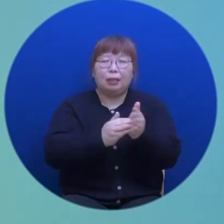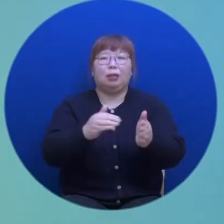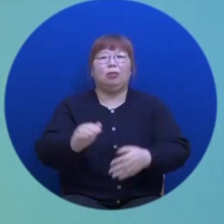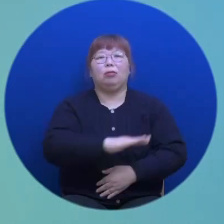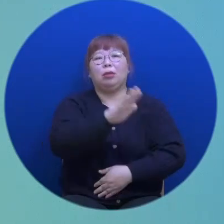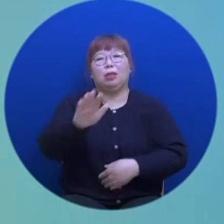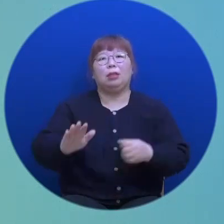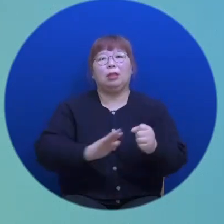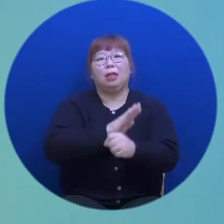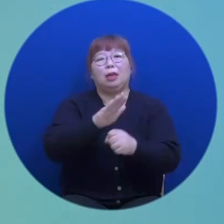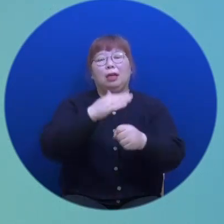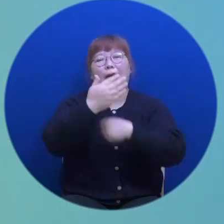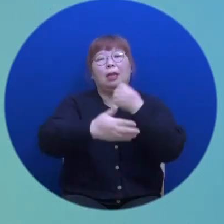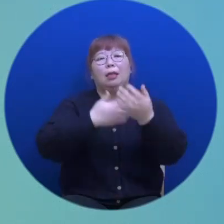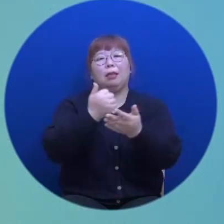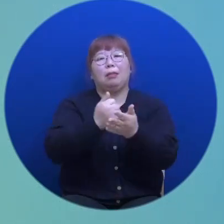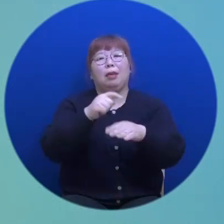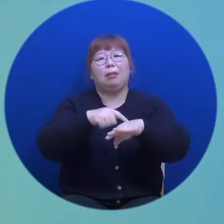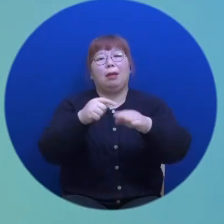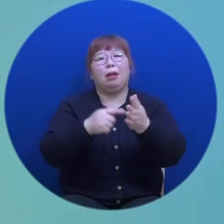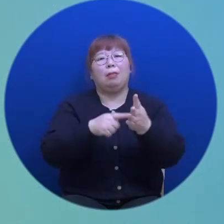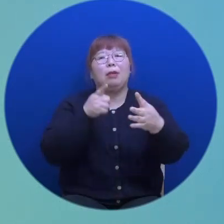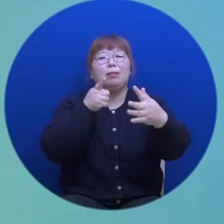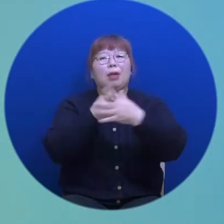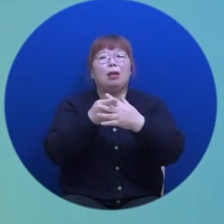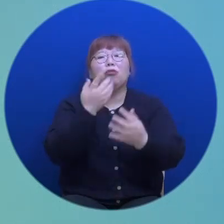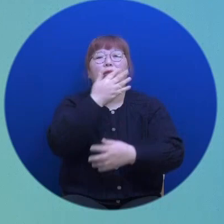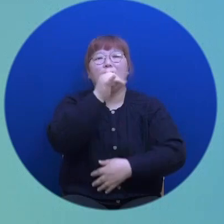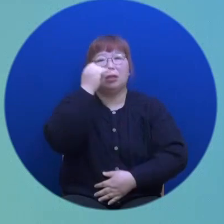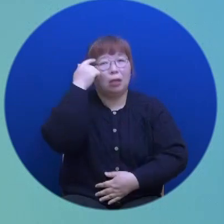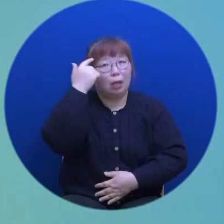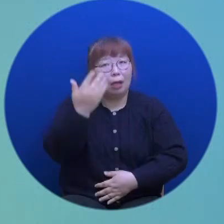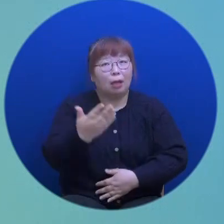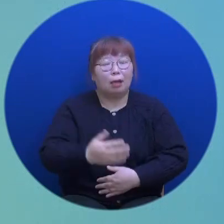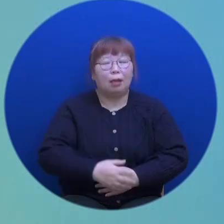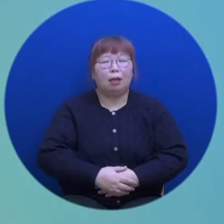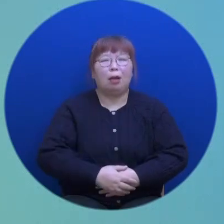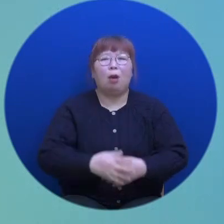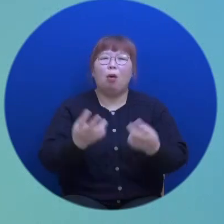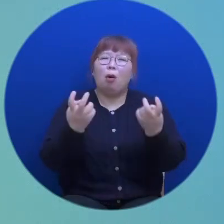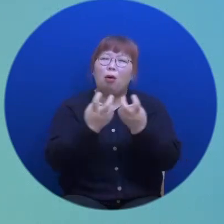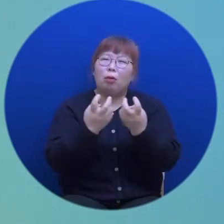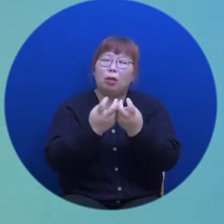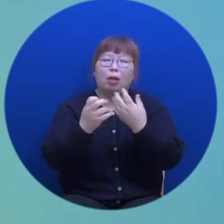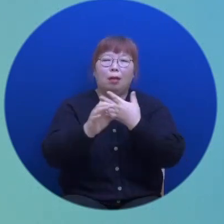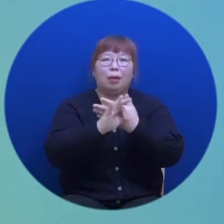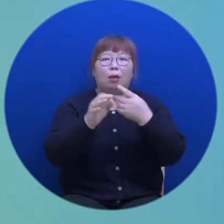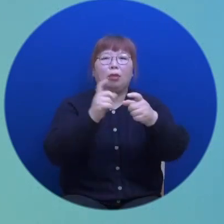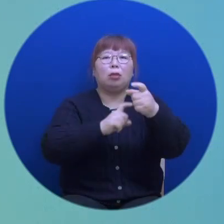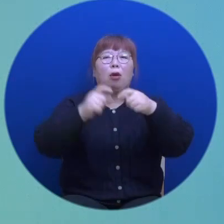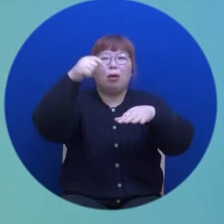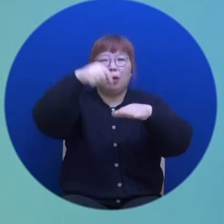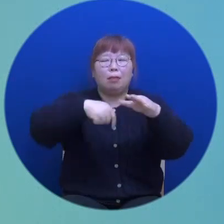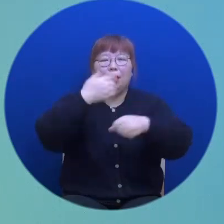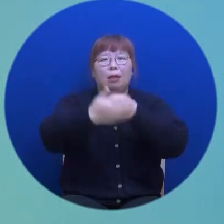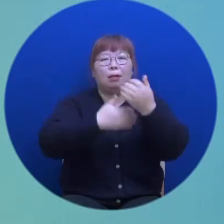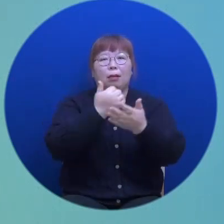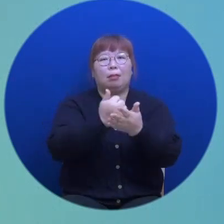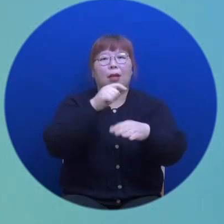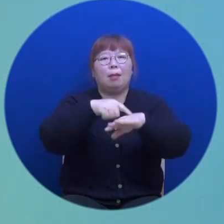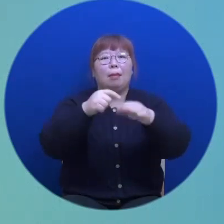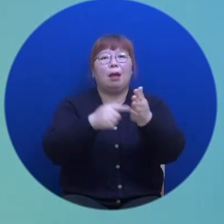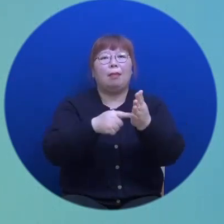마음을 우리가 알 수 있을까? 어떻게 하면 그 하나님의 마음을 더 깊이 알 수 있을까? 이